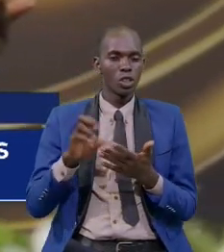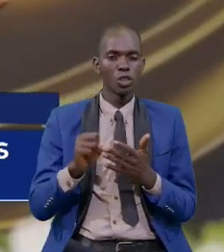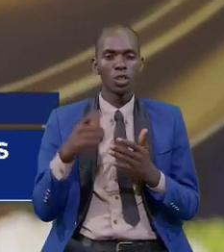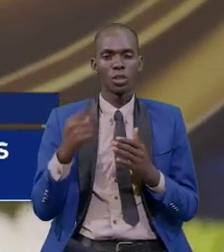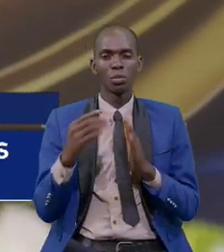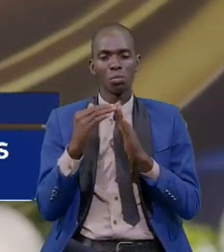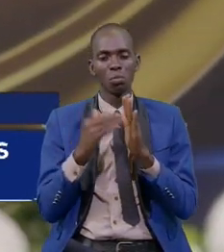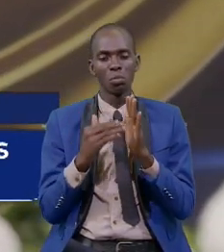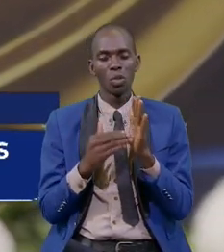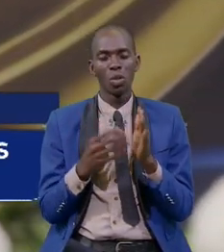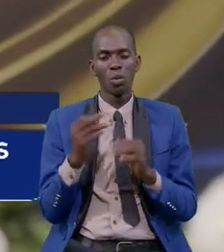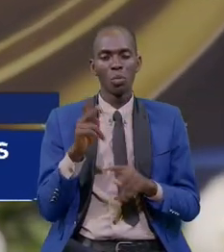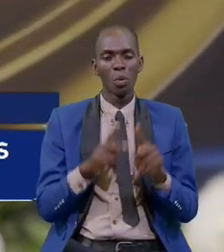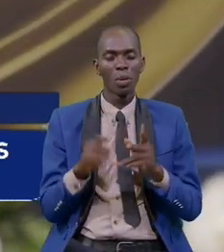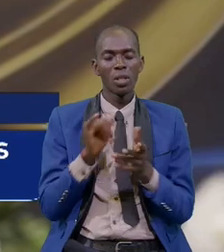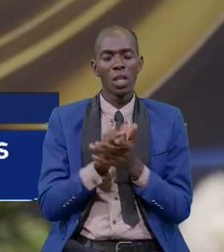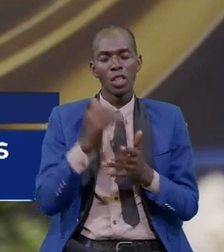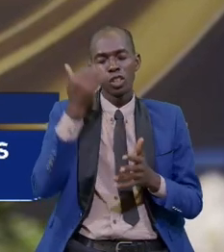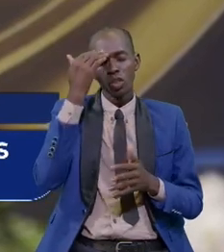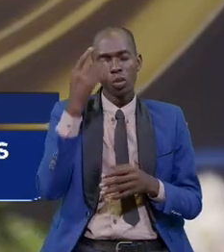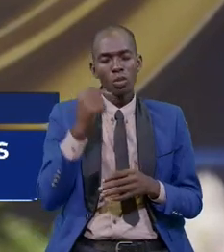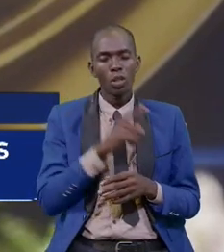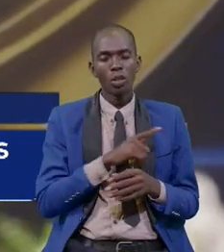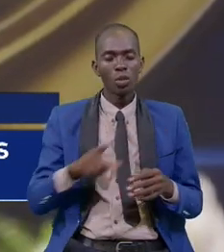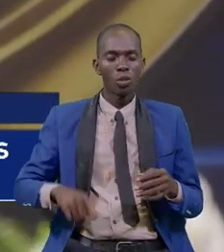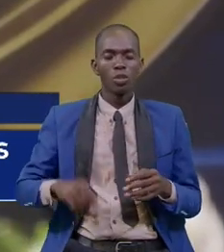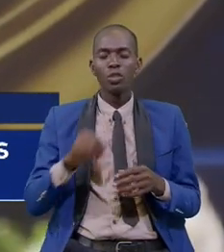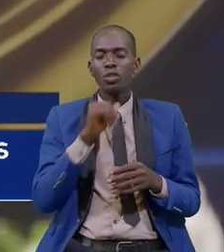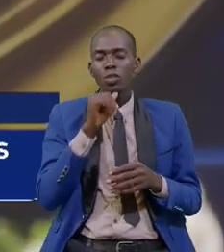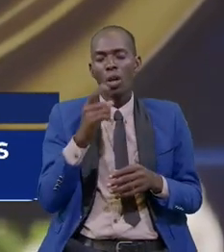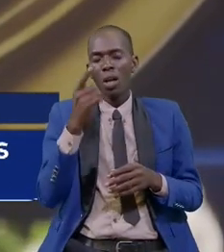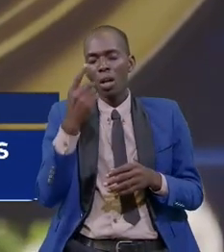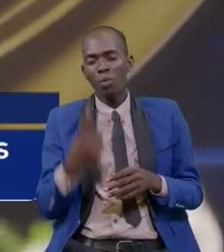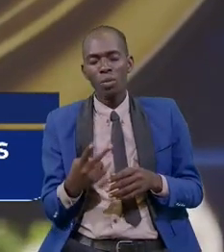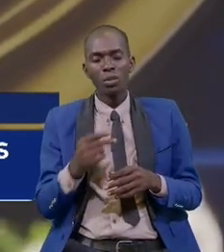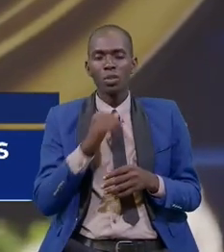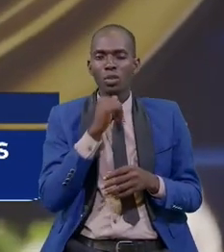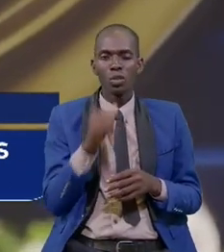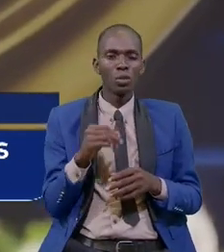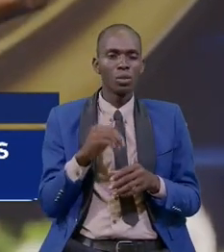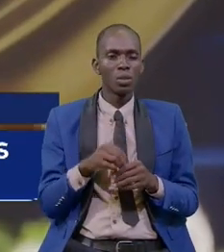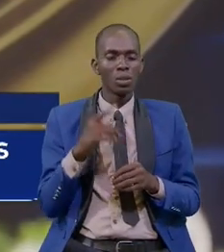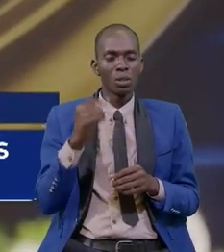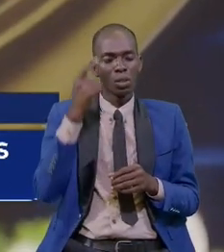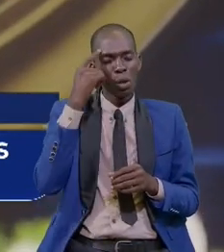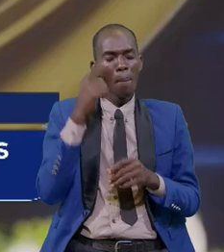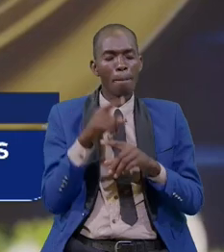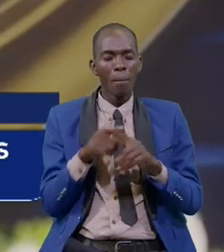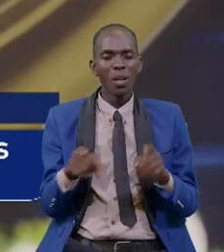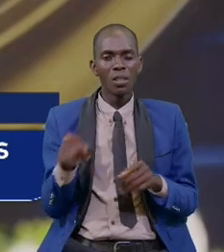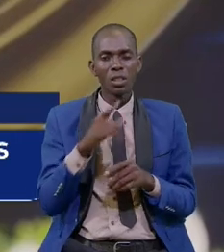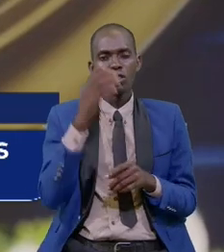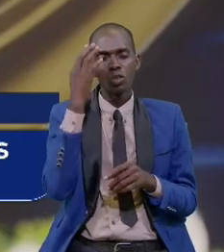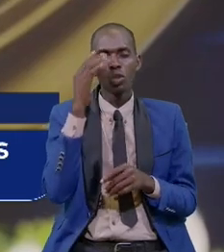pour appeler les gens qui ont connu le Seigneur. Ce n'est pas théoriquement ou mentalement. Ce n'est pas seulement mécanique, non. Ils connaissent Dieu de